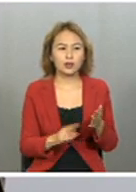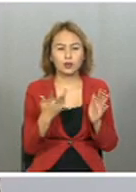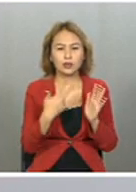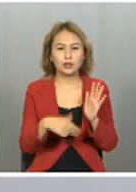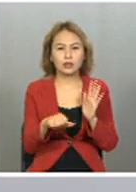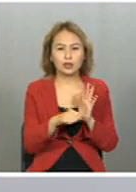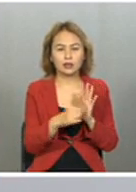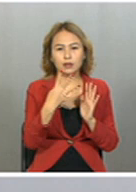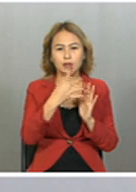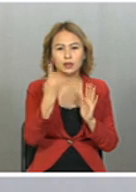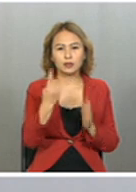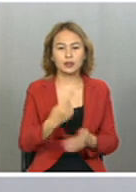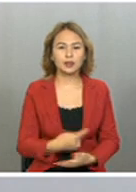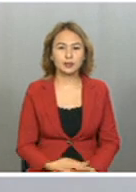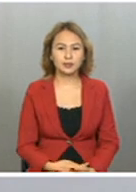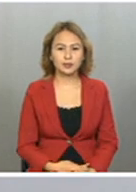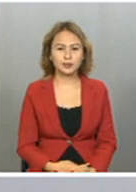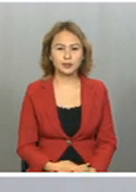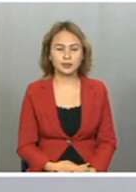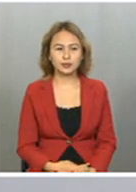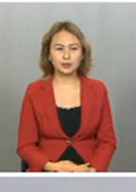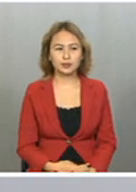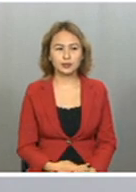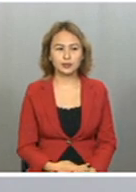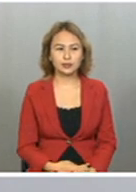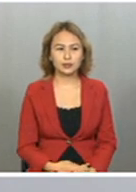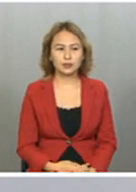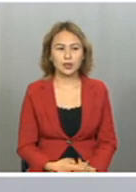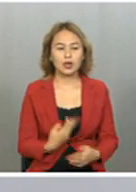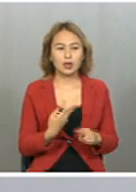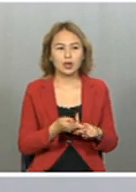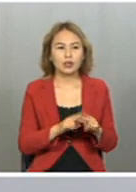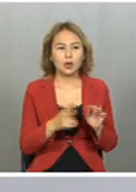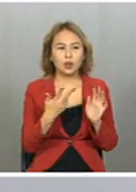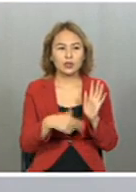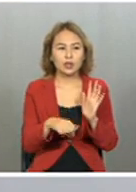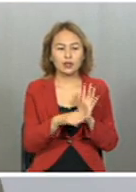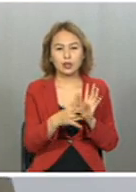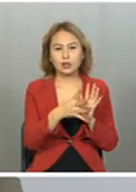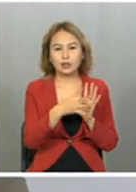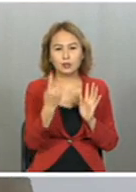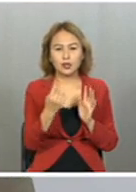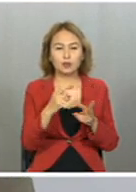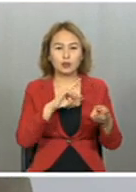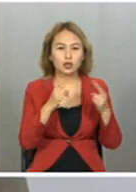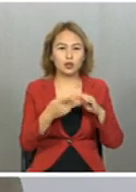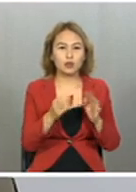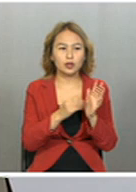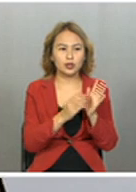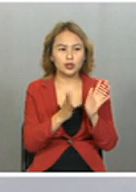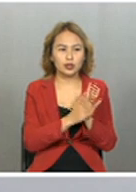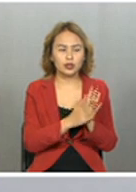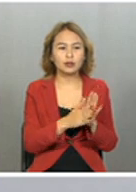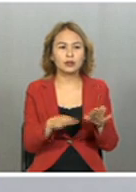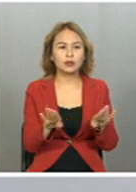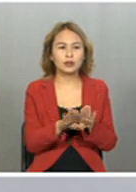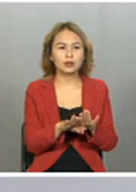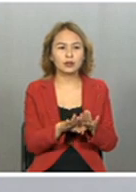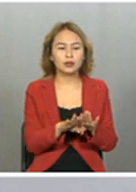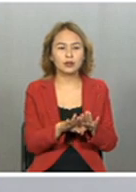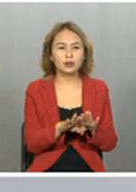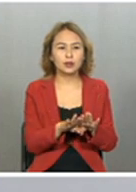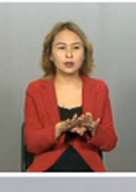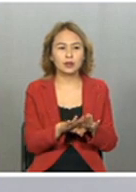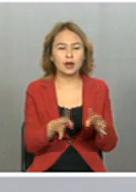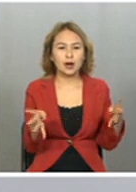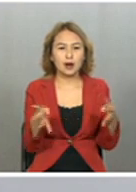Жазайық. 36-дан 41. Бұл жерде 36-дан 41 дегеніміз бұрыс бөлшек, ал біз бұрыс бөлшекті аралас